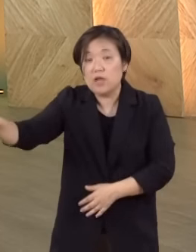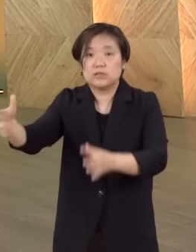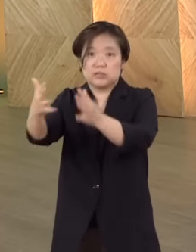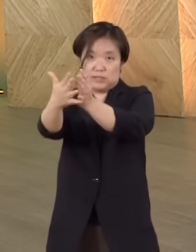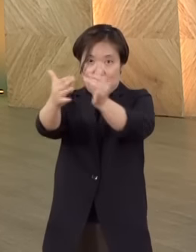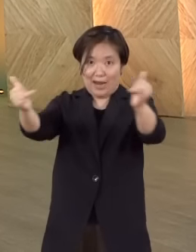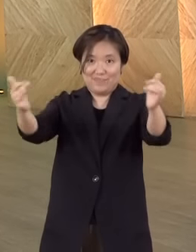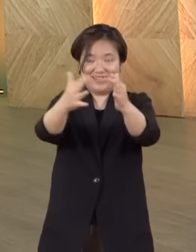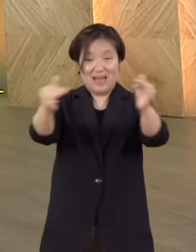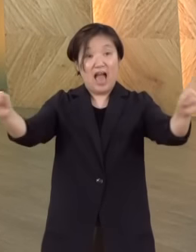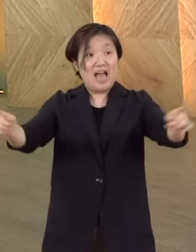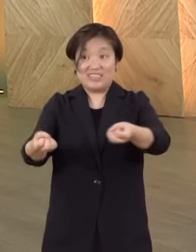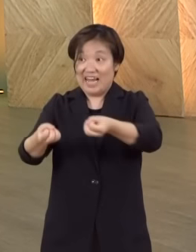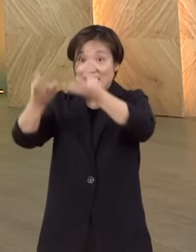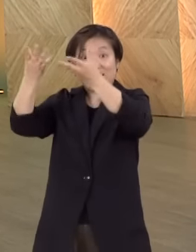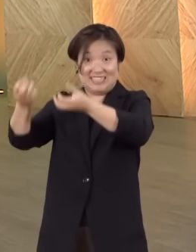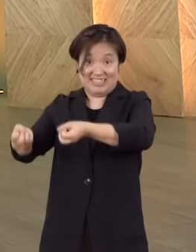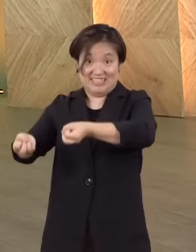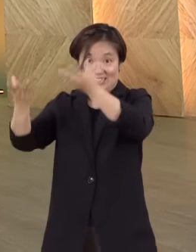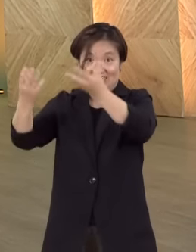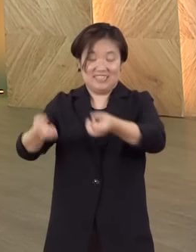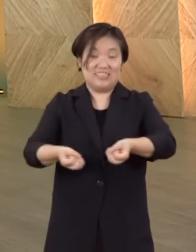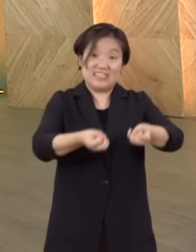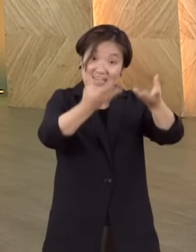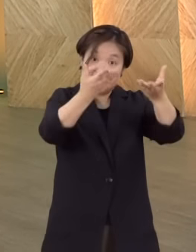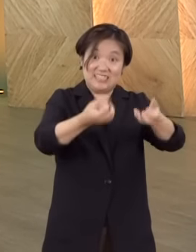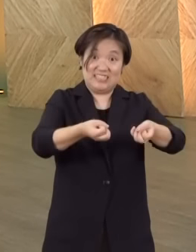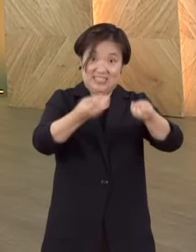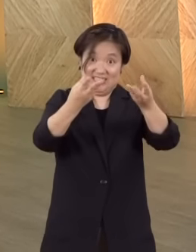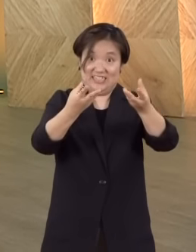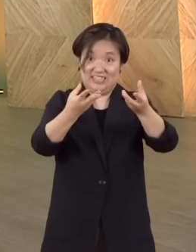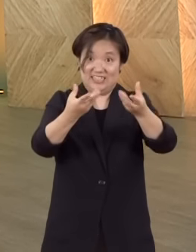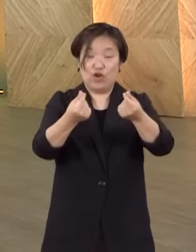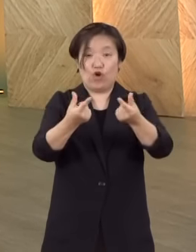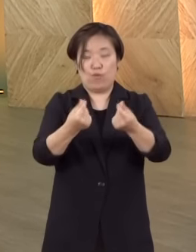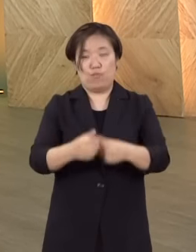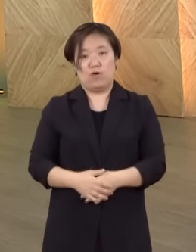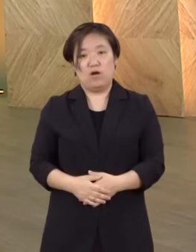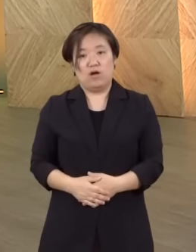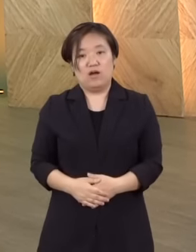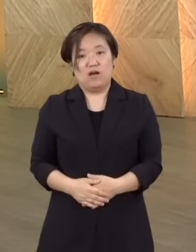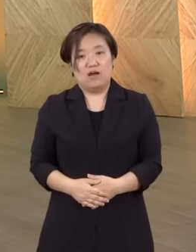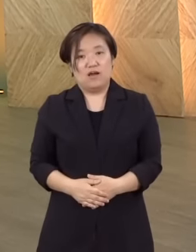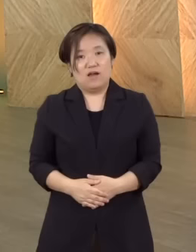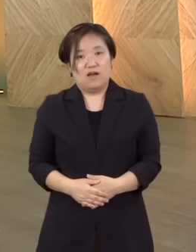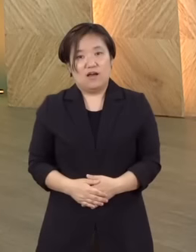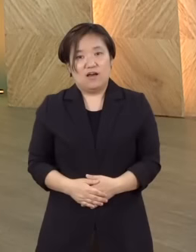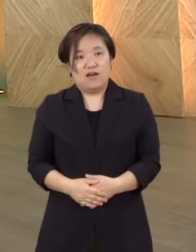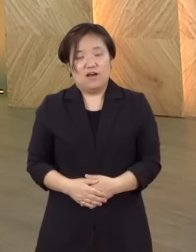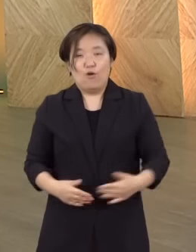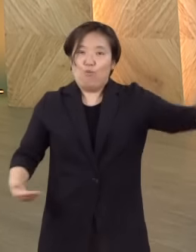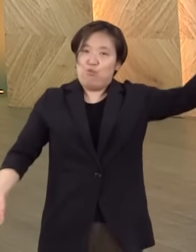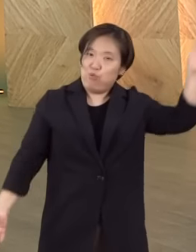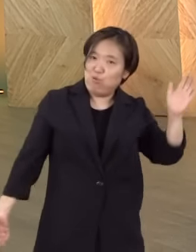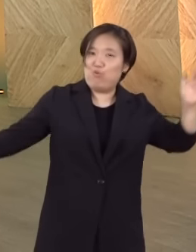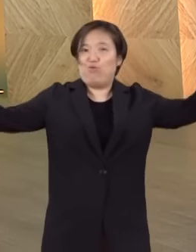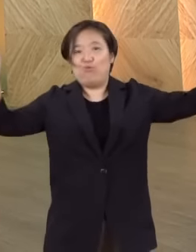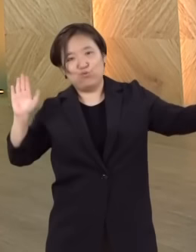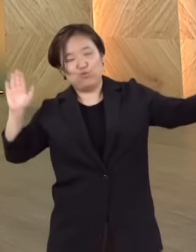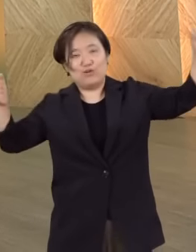잔치 잔치처럼 잔치 집처럼 덩실덩실 춤을